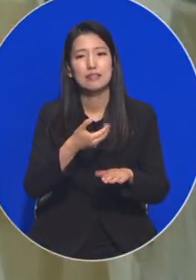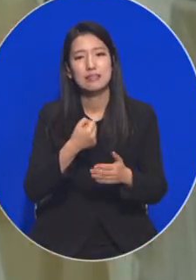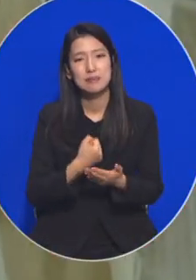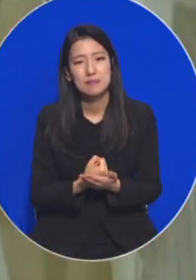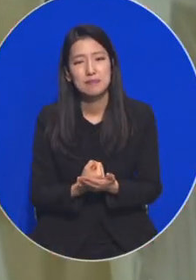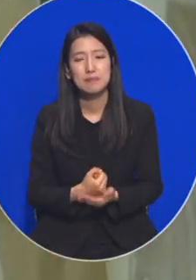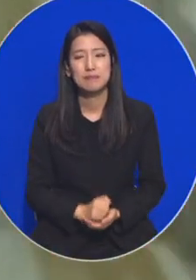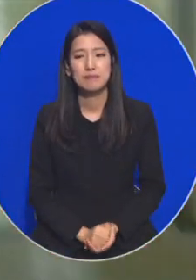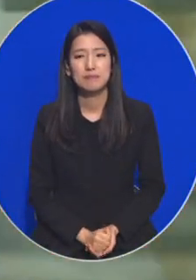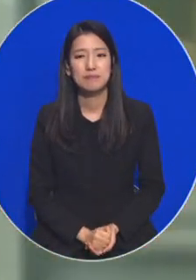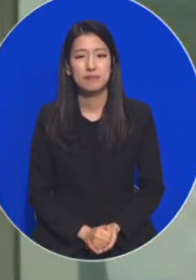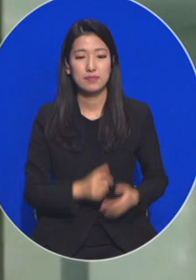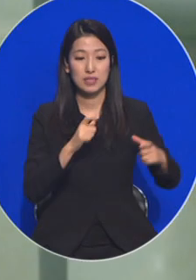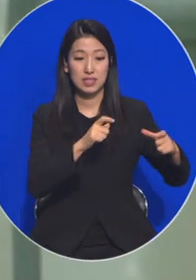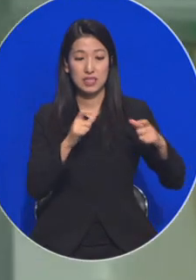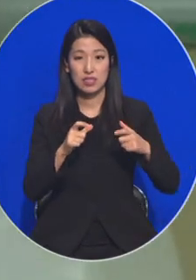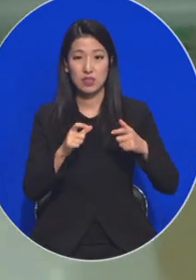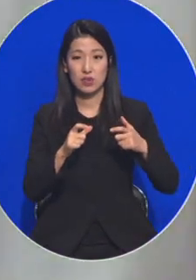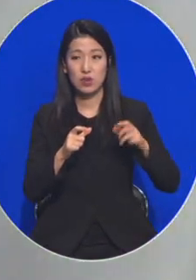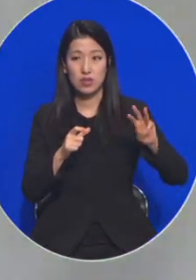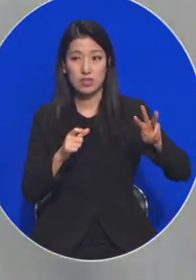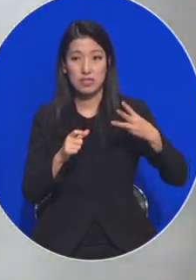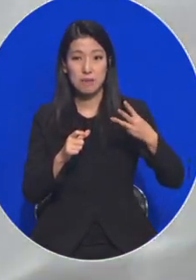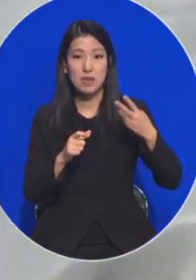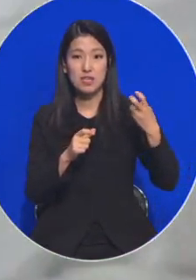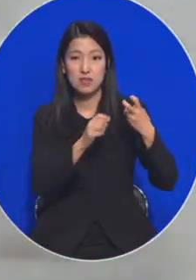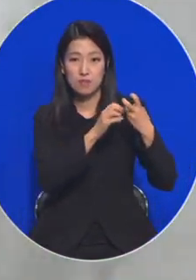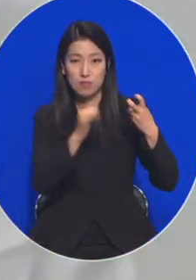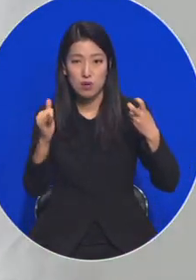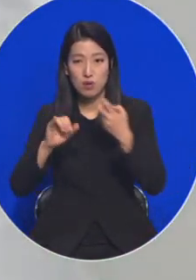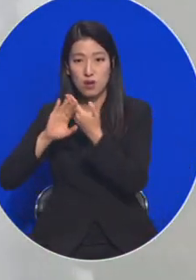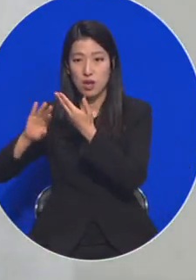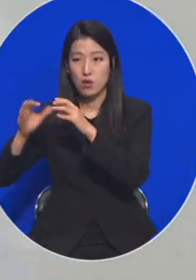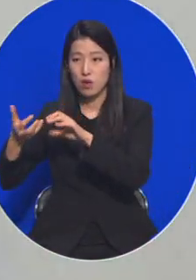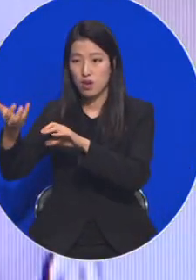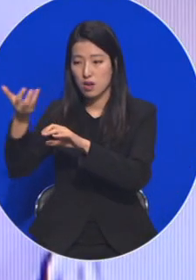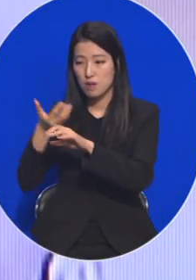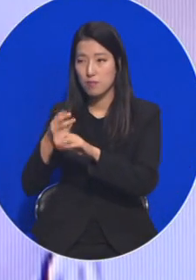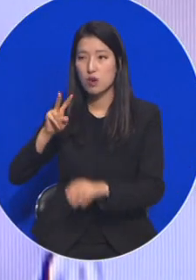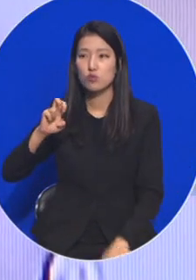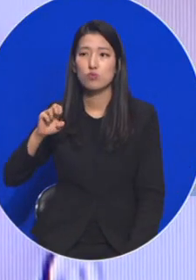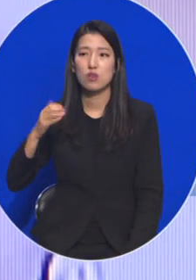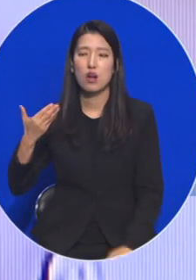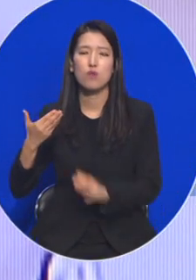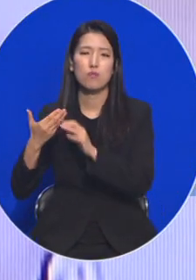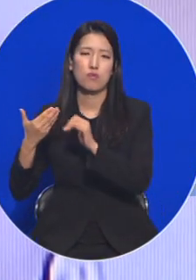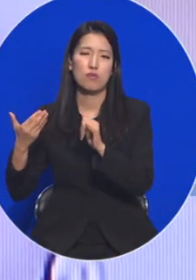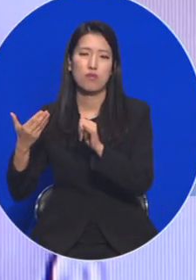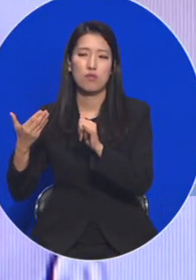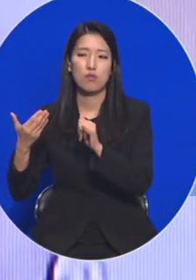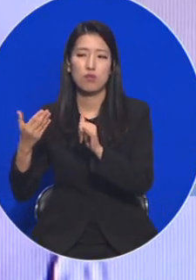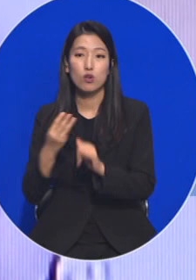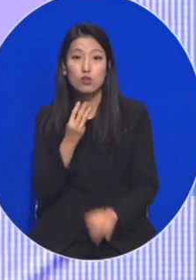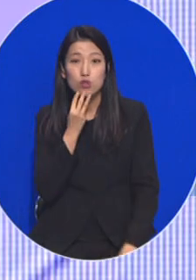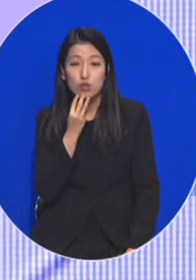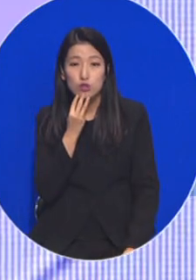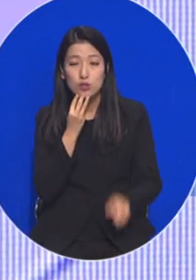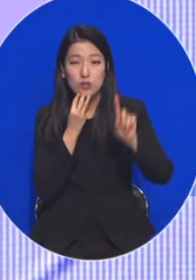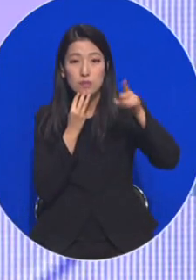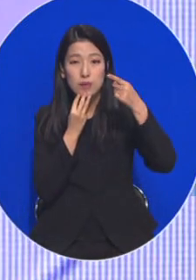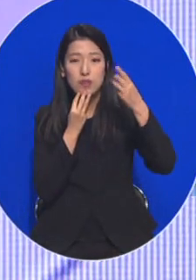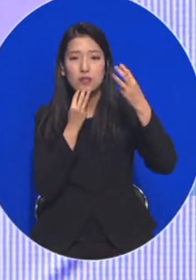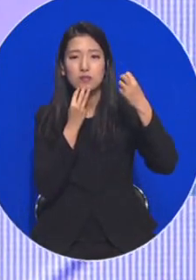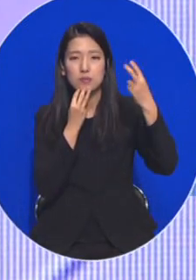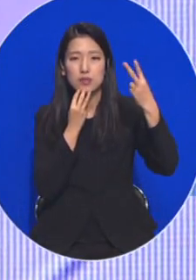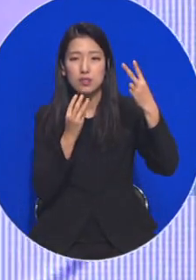감염 경로를 보면 지역 발생 320 명 9 개의 입 29명 입니다 지역별로는 서울 100 32명 경기